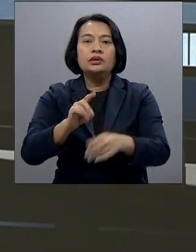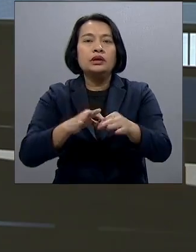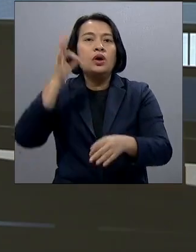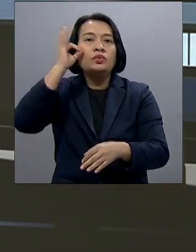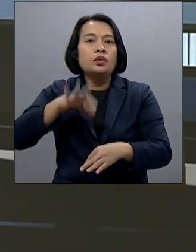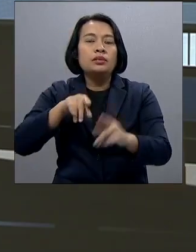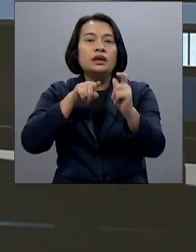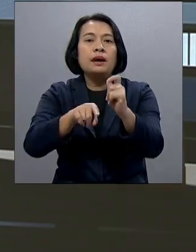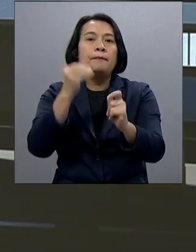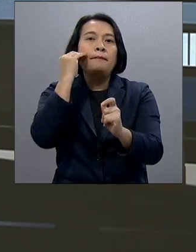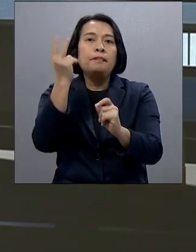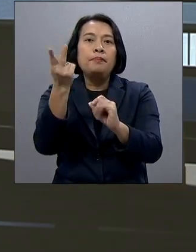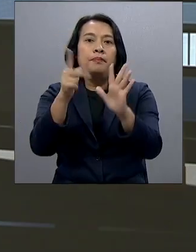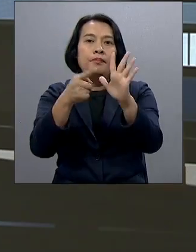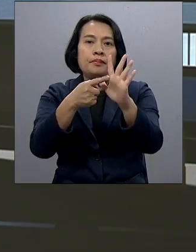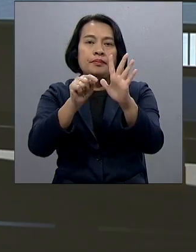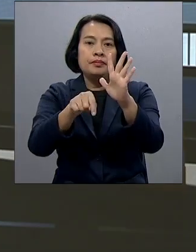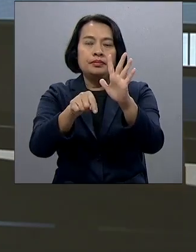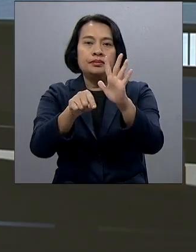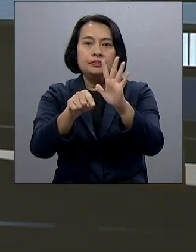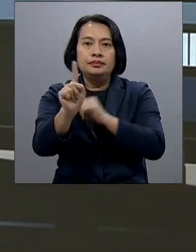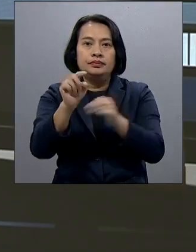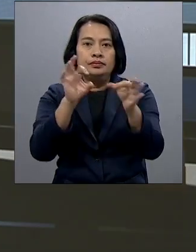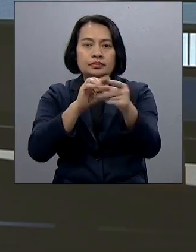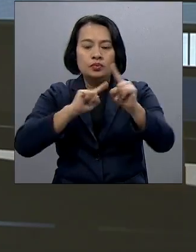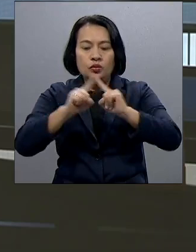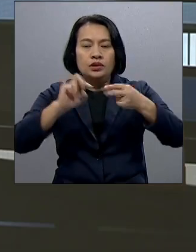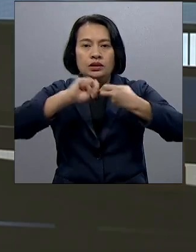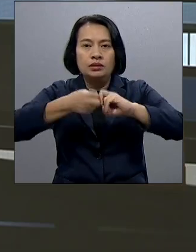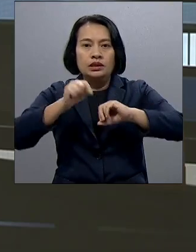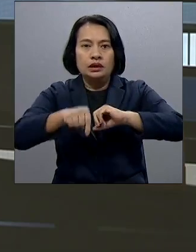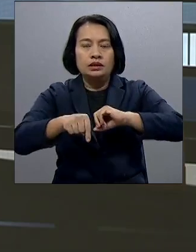ภอบ้านคากว่า100คนค่ะมาร่วมพูดคุยกันถึงปัญหานี้ที่อยากจะ